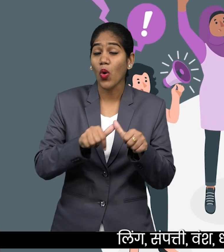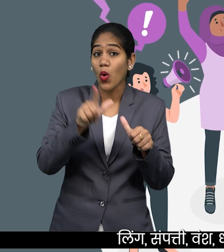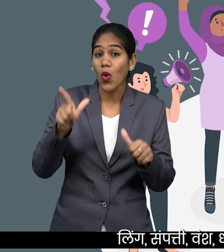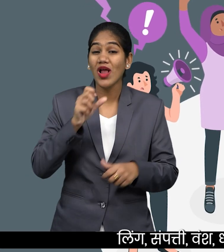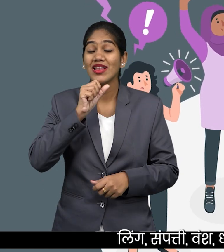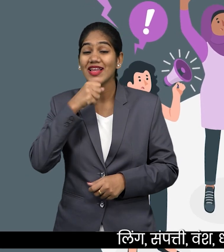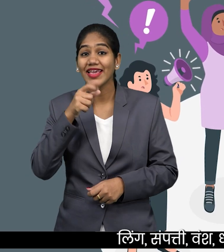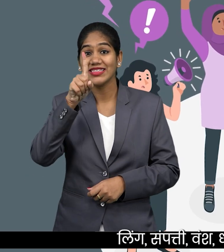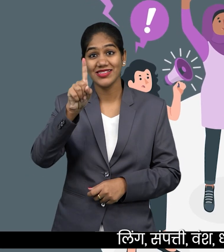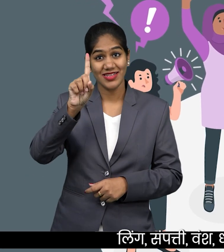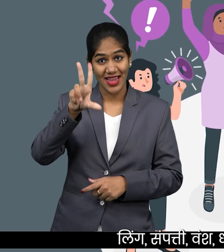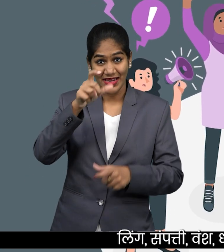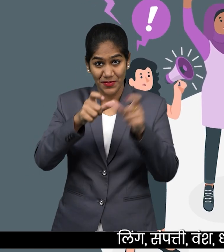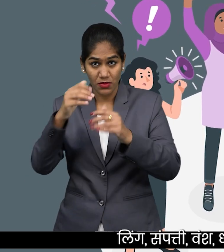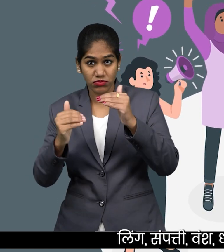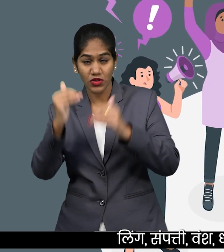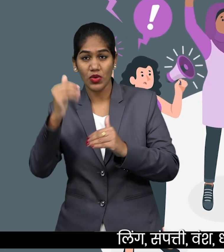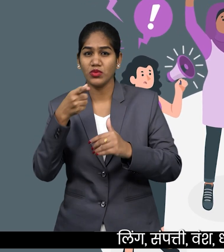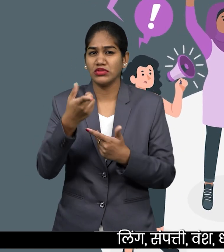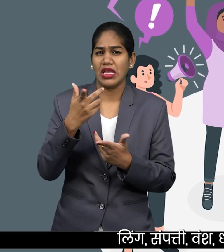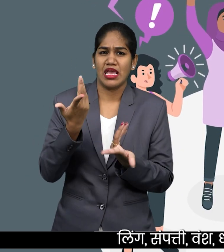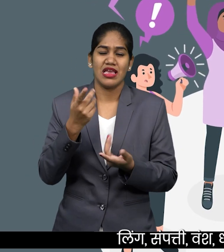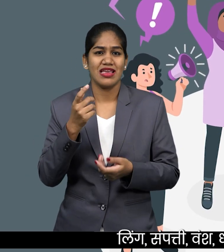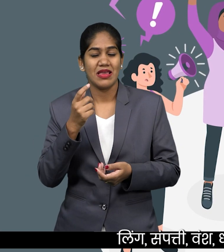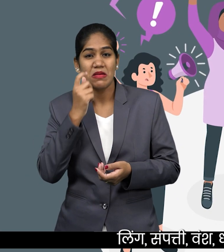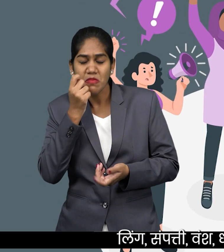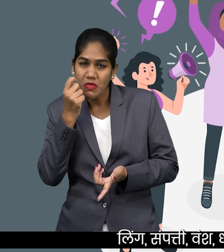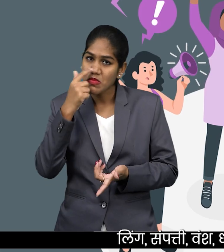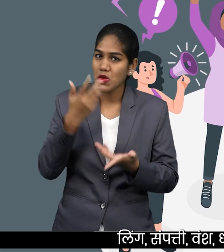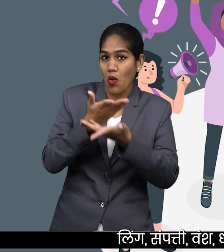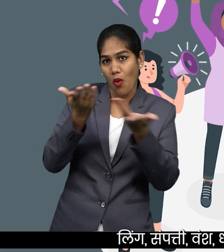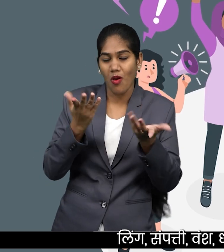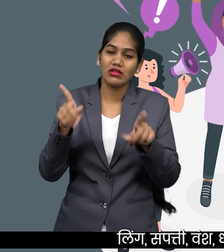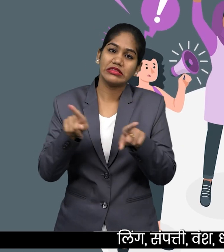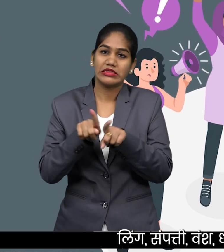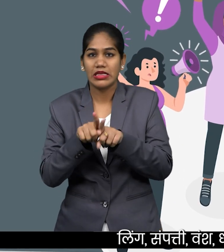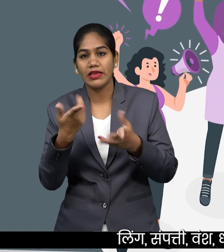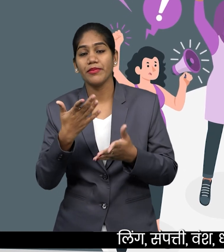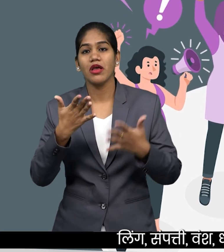लिंग, संपत्ती, वंश, धर्म किंवा भाषा यांचा विचार न करता